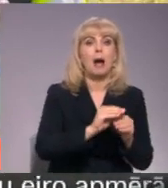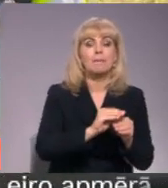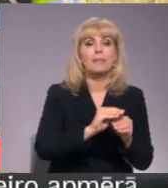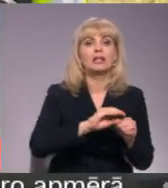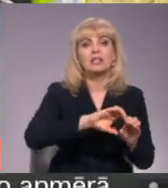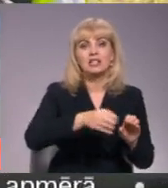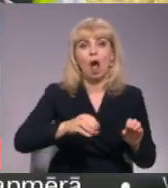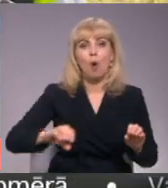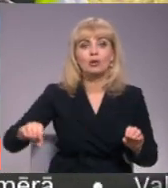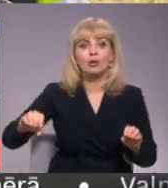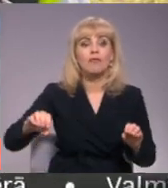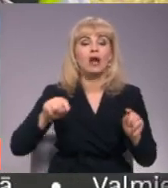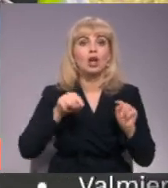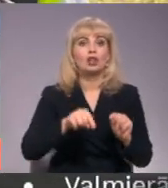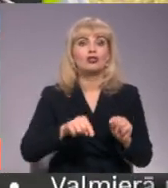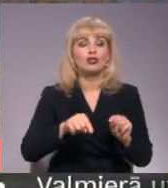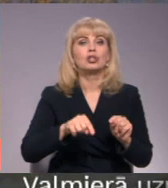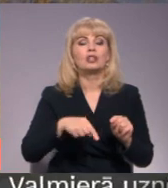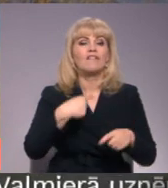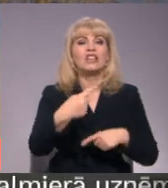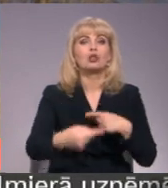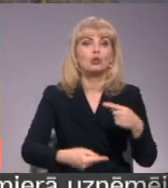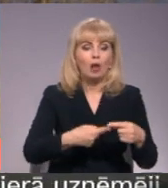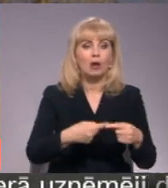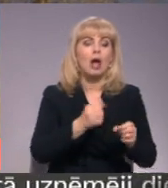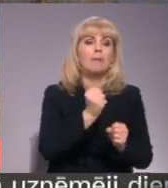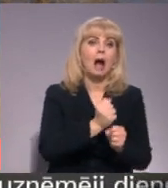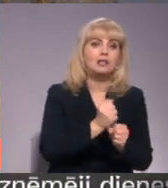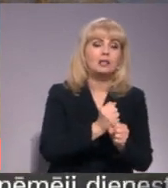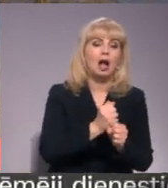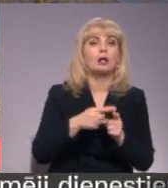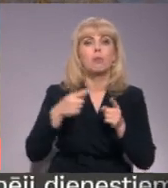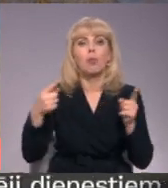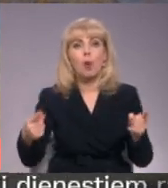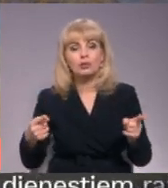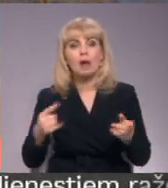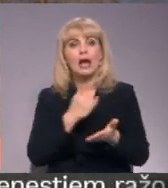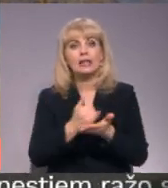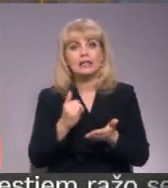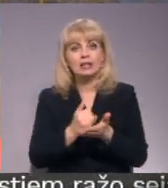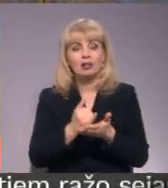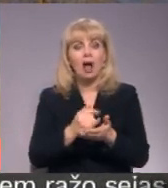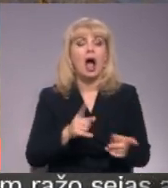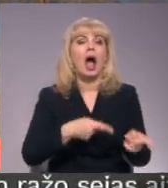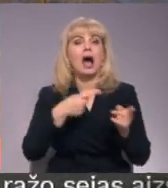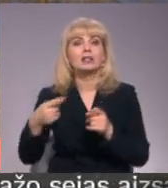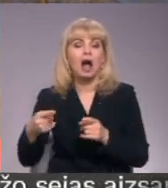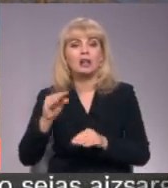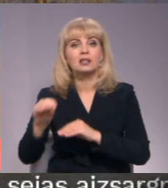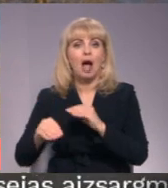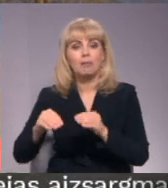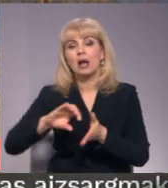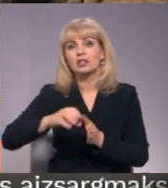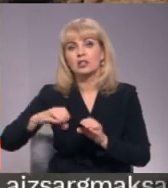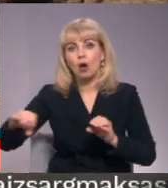un tas process viņš ir nepārtraukts. Viņš pastrādā kaut kādu posmu, iztīra, tad atkal jāsamontē ir caruļvadi, jānoenkuro